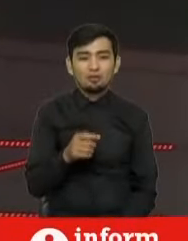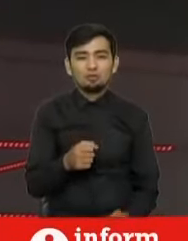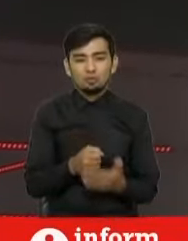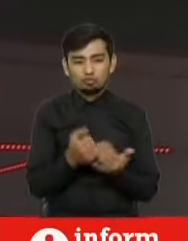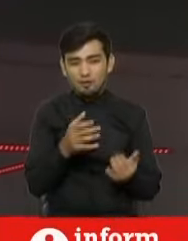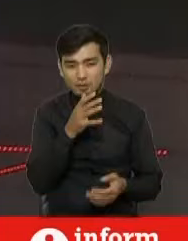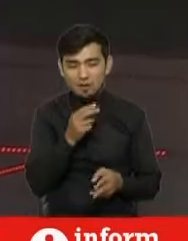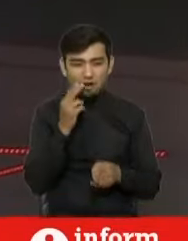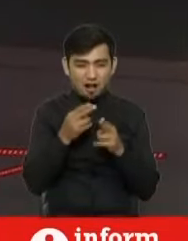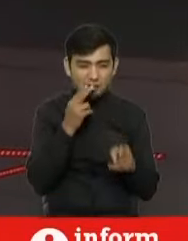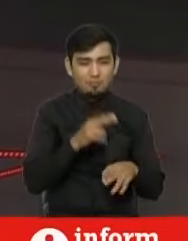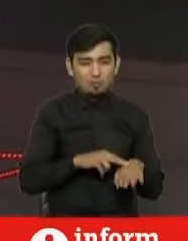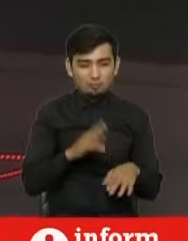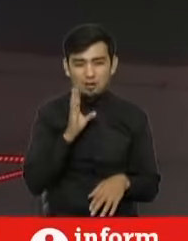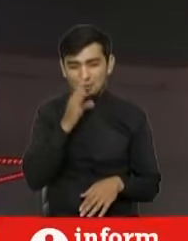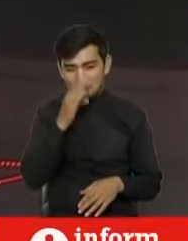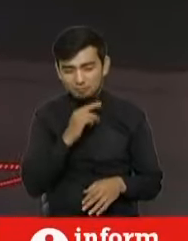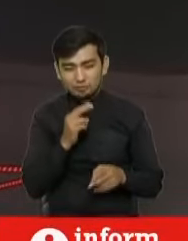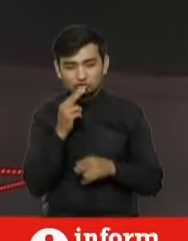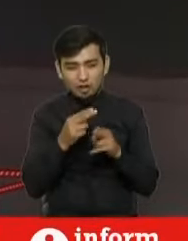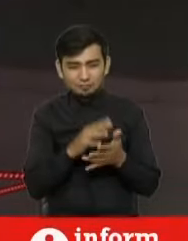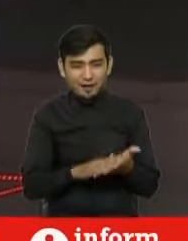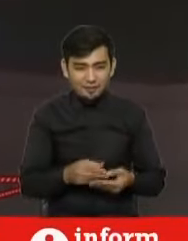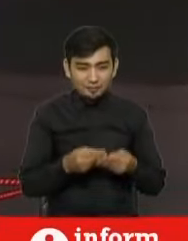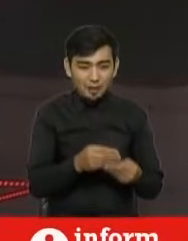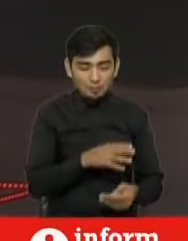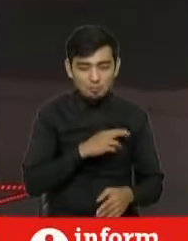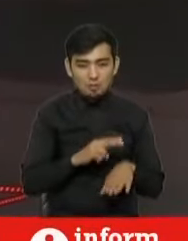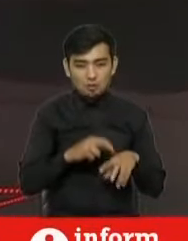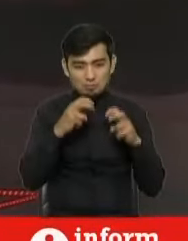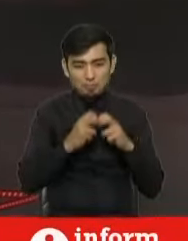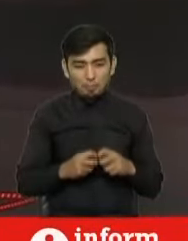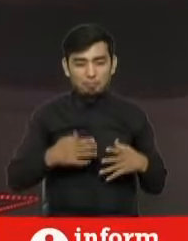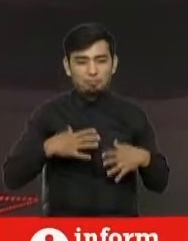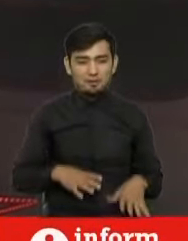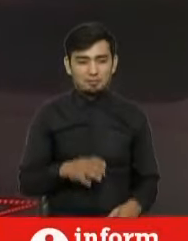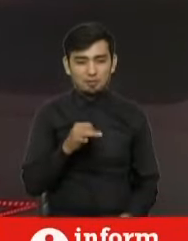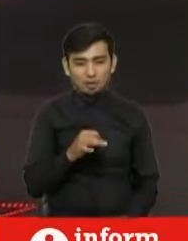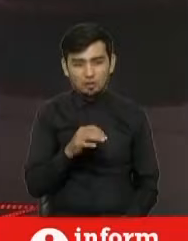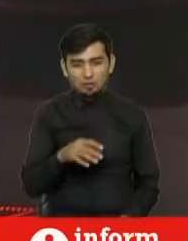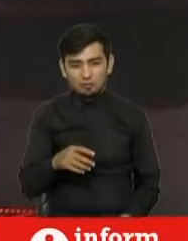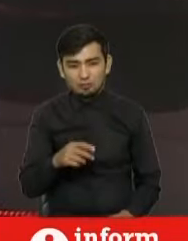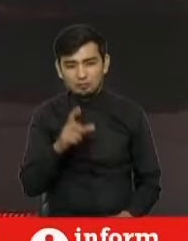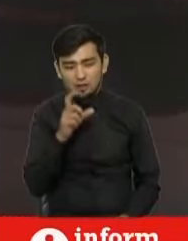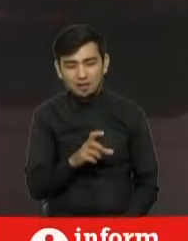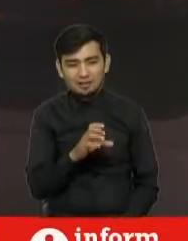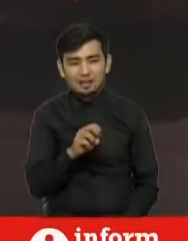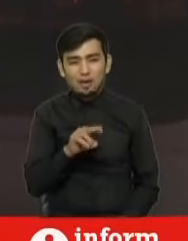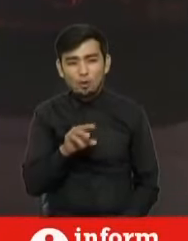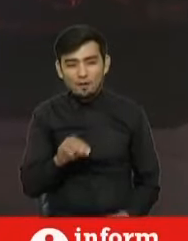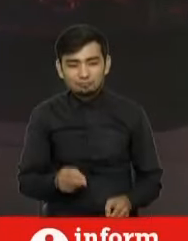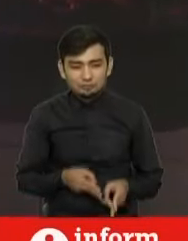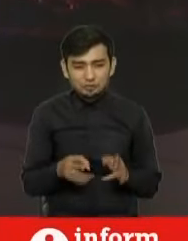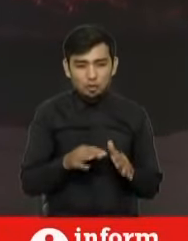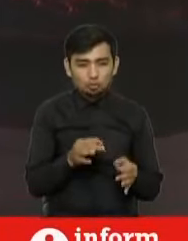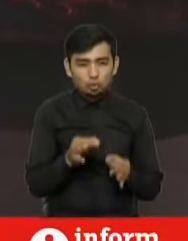айтылған шағымды да, атанас жазған арызды да полицейлер дұрыс қарамаған. Тергеуші түлкі бұланға салынып, қылмыстық істі сотқа